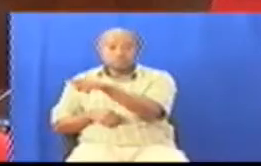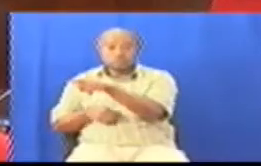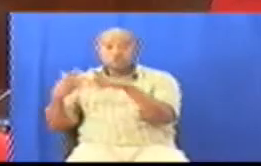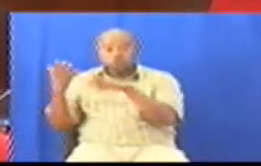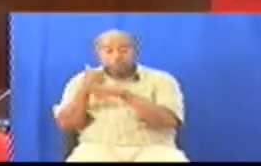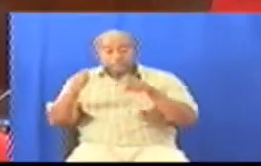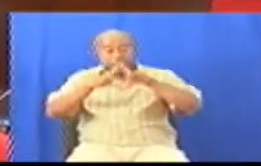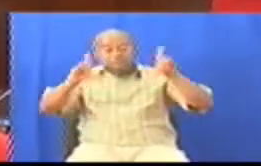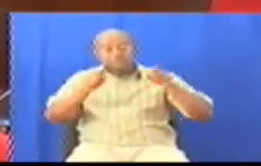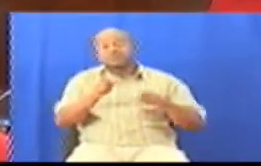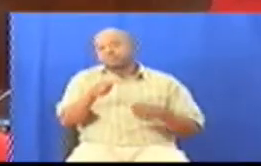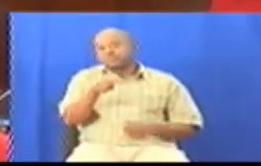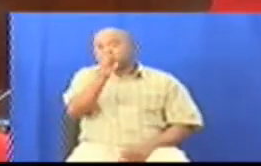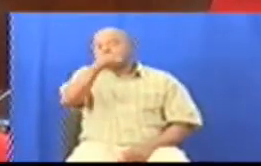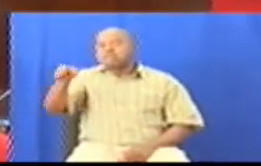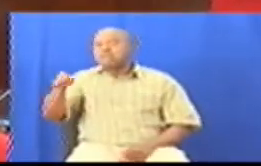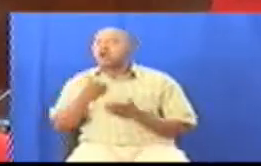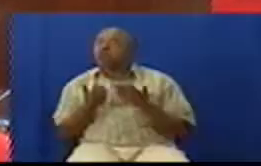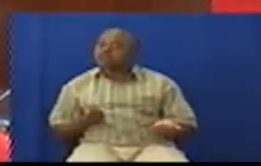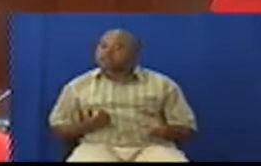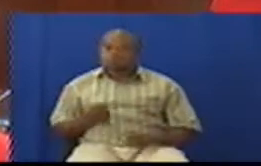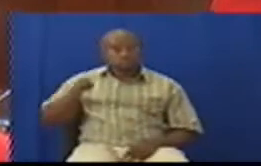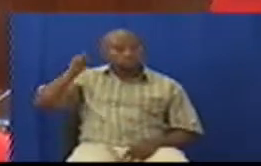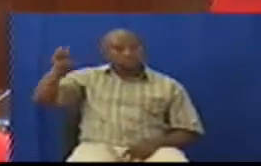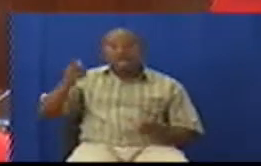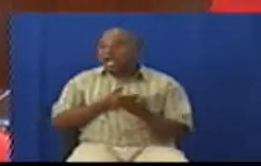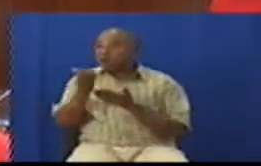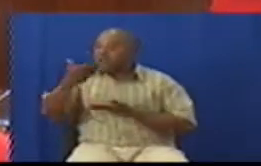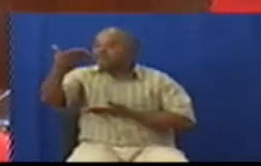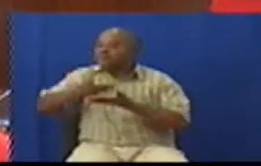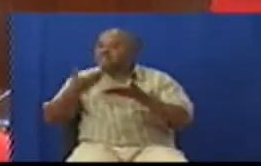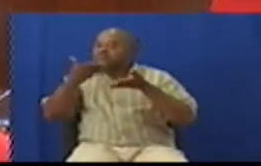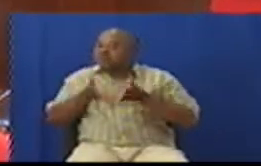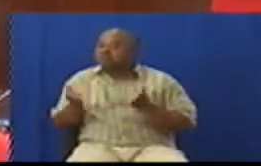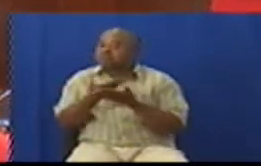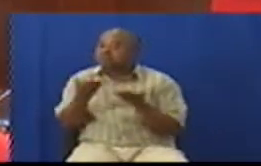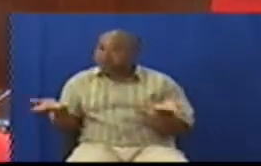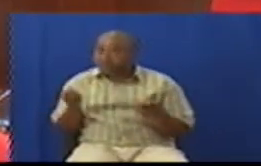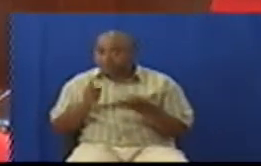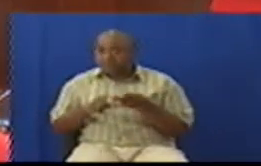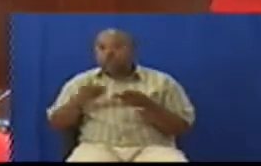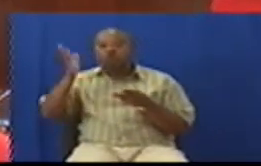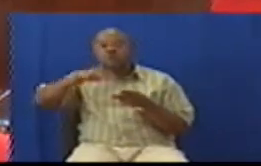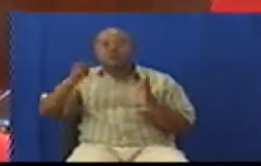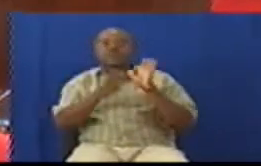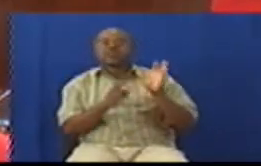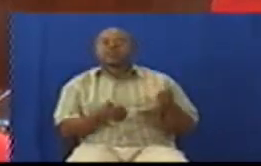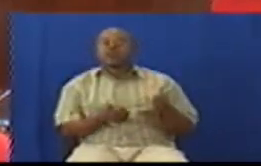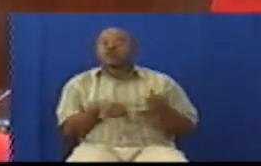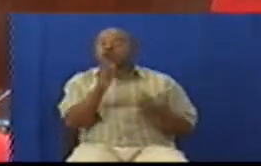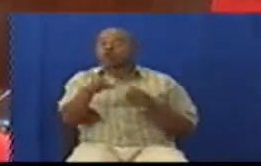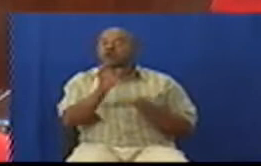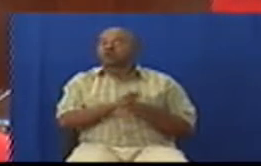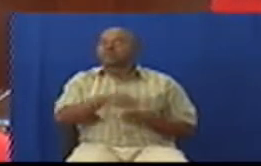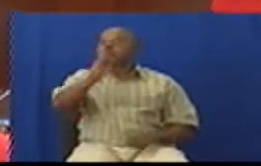kupata vitambulisho hivi vya NIDA kwa sababu hawana cheti cha kuzaliwa, hawajamaliza la saba. Lakini wako wengi,